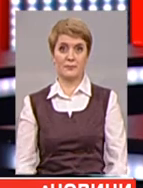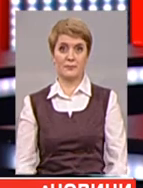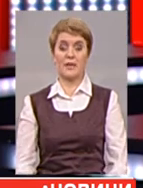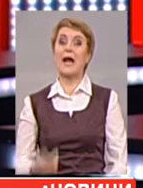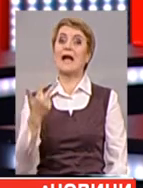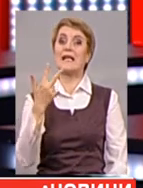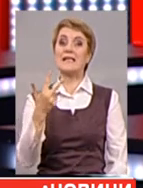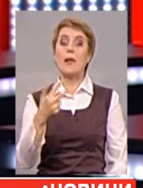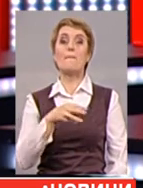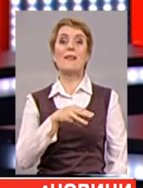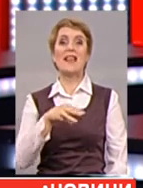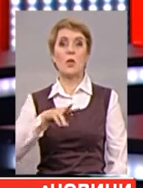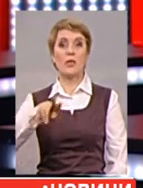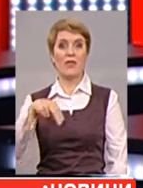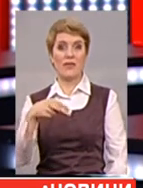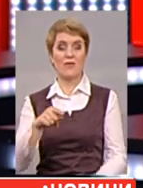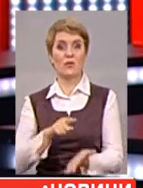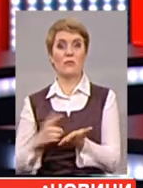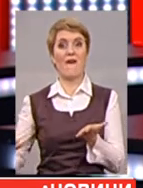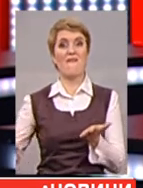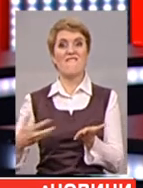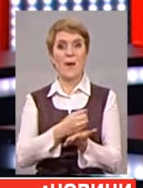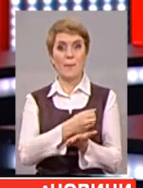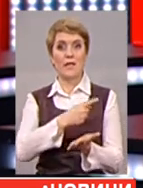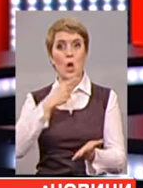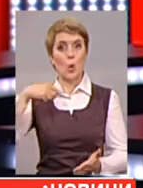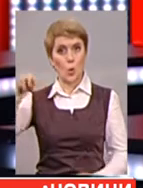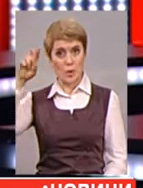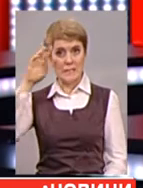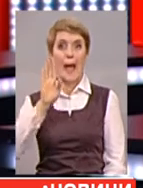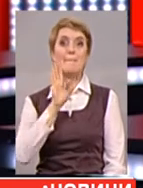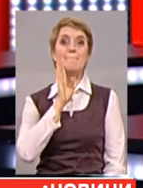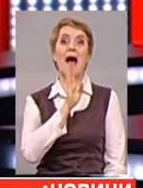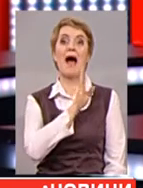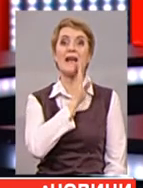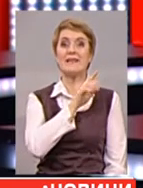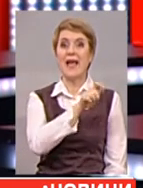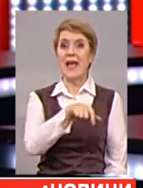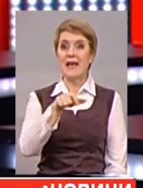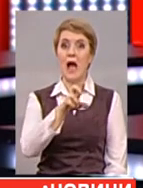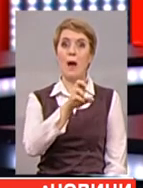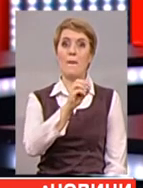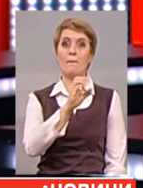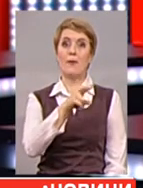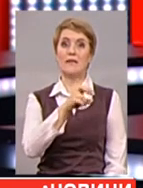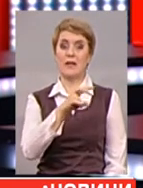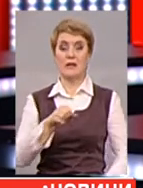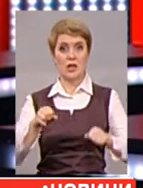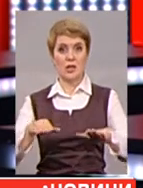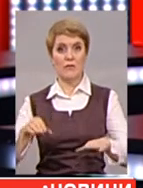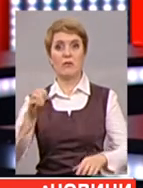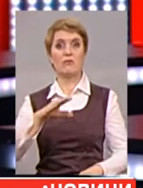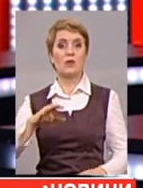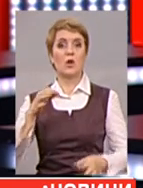Майже 3 мільйони євро має виплатити Росія матерям Беслана. Так постановив Європейський суд з прав людини. Офіційне рішення – російська